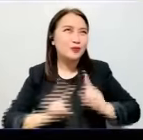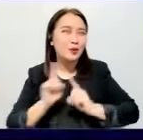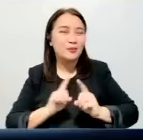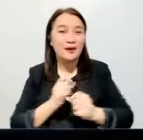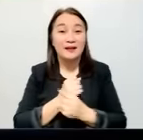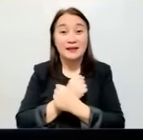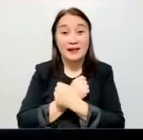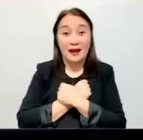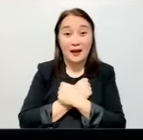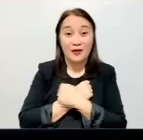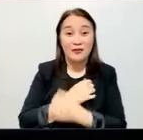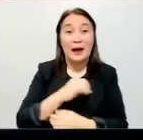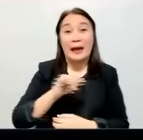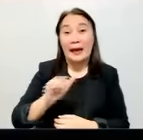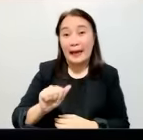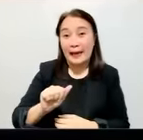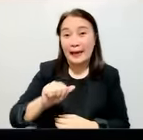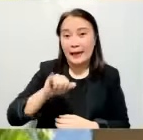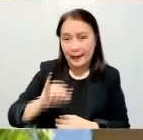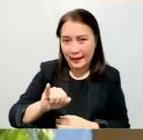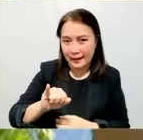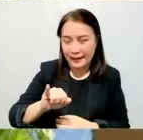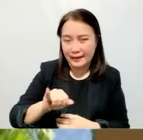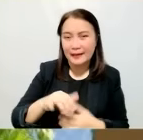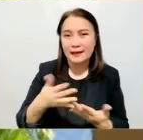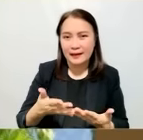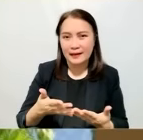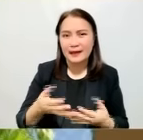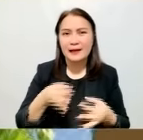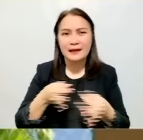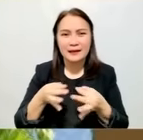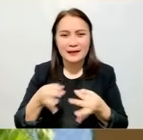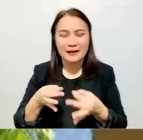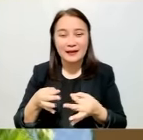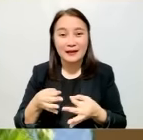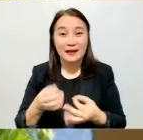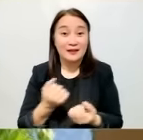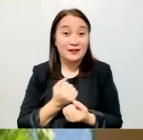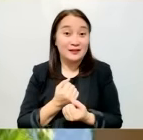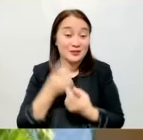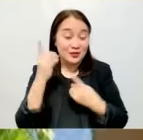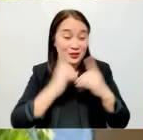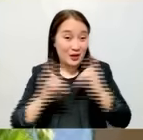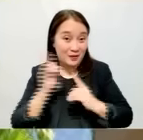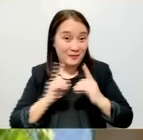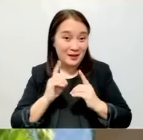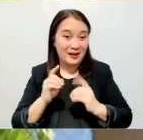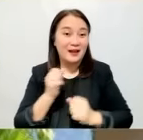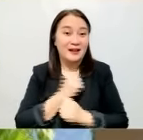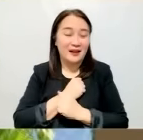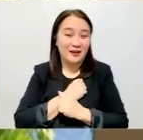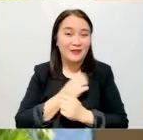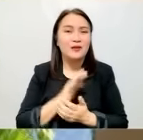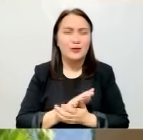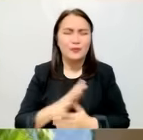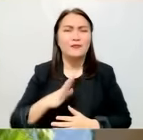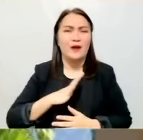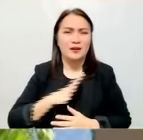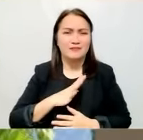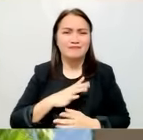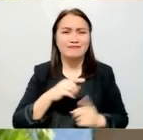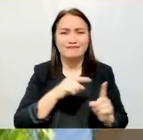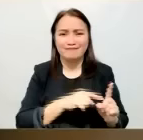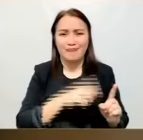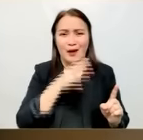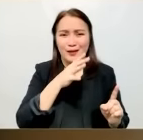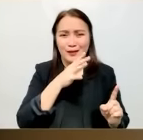artificial intelligence o AI. And speaking of drama and love ha, nilinaw ni Diego na okay sila ng ina ng baby niya na si